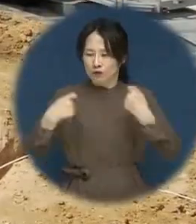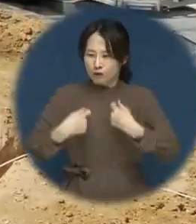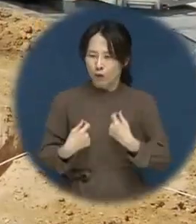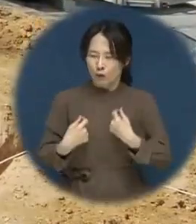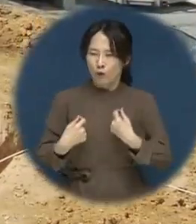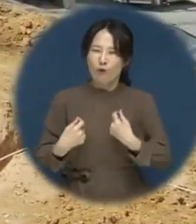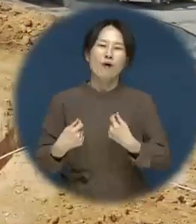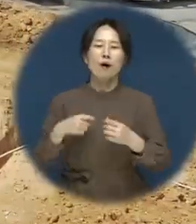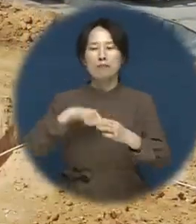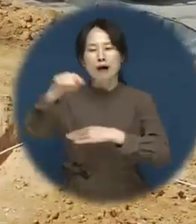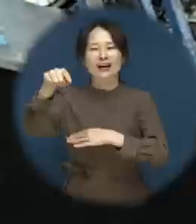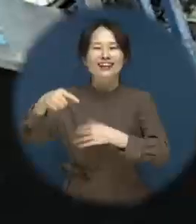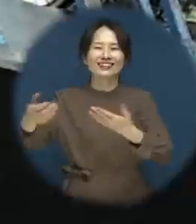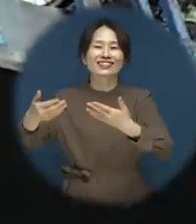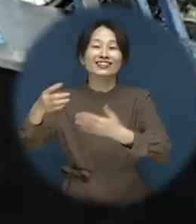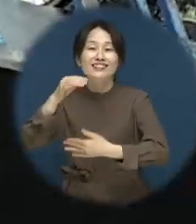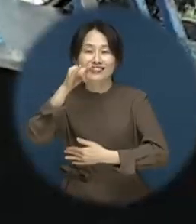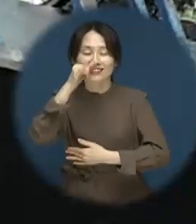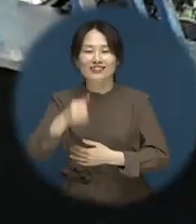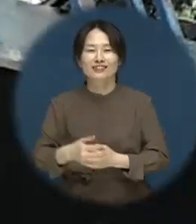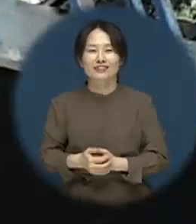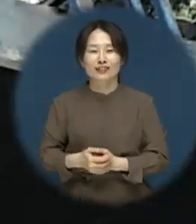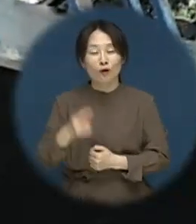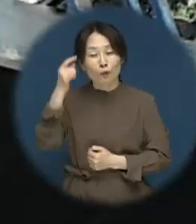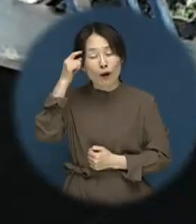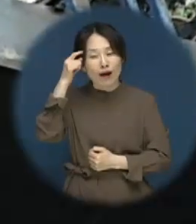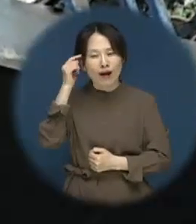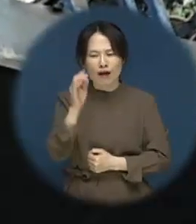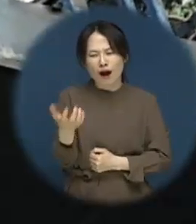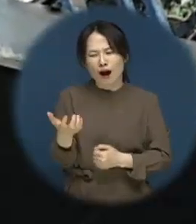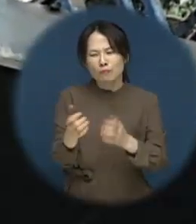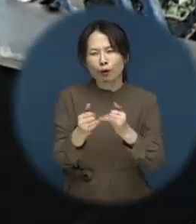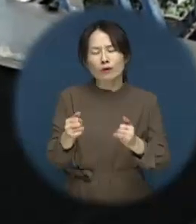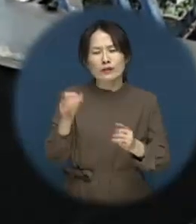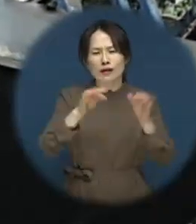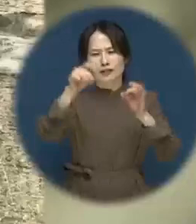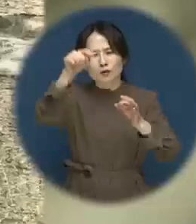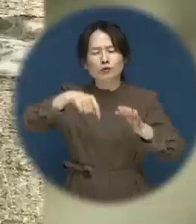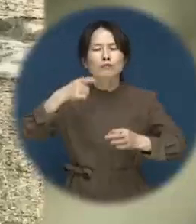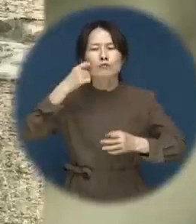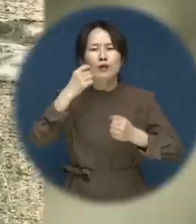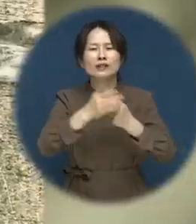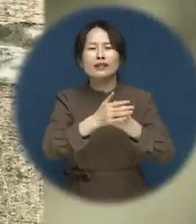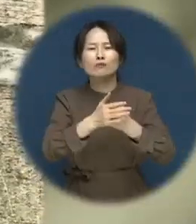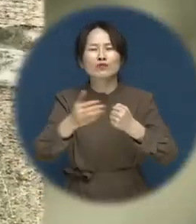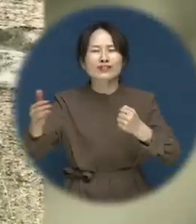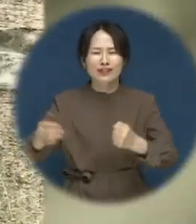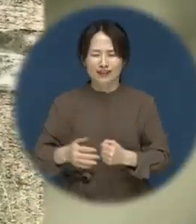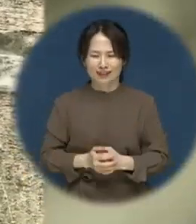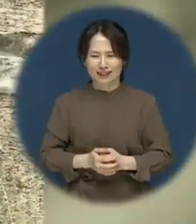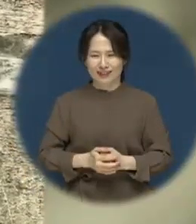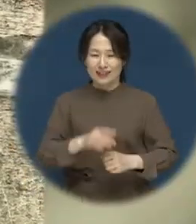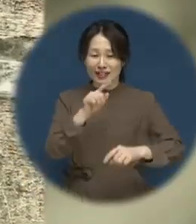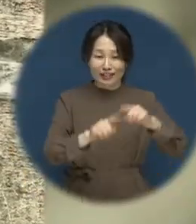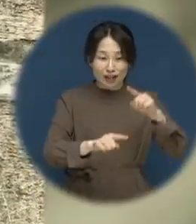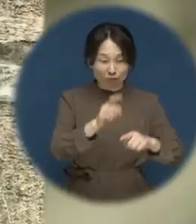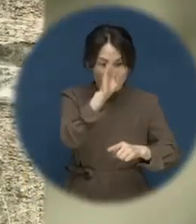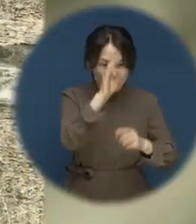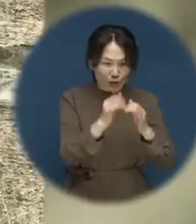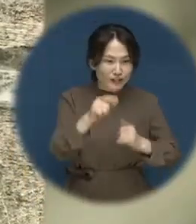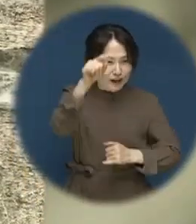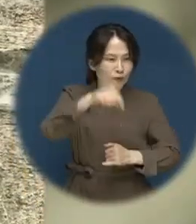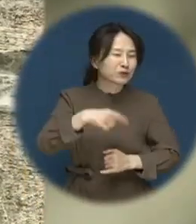현장에서만 주로 일을 해요. 예. 그게 왜 그러냐면 환자가 찾아오질 않기 때문에 그렇습니다. 나무 환자가 어떻게 찾아옵니까?